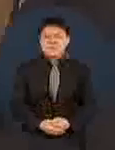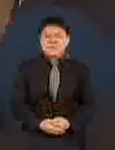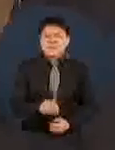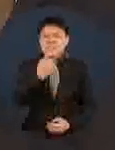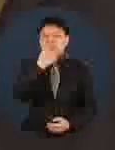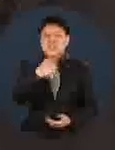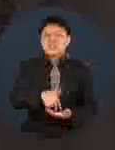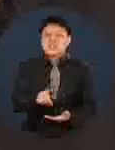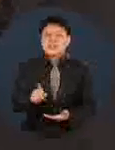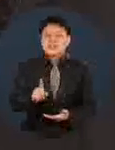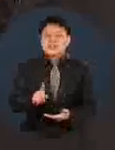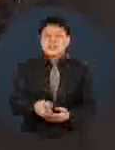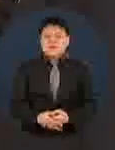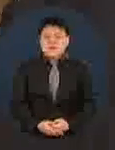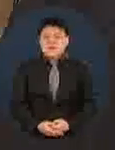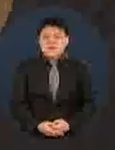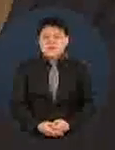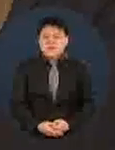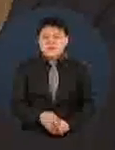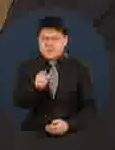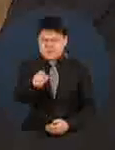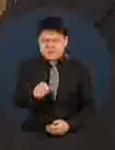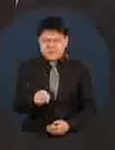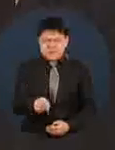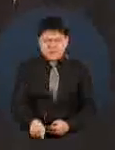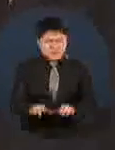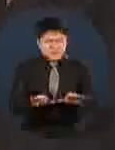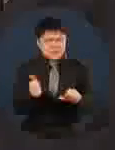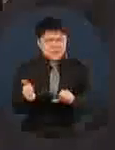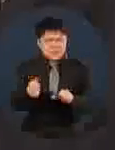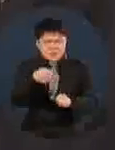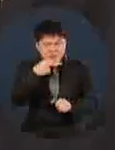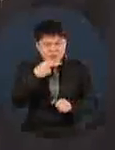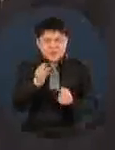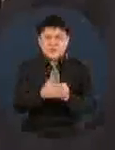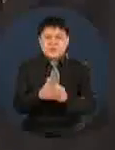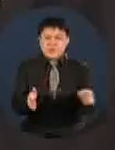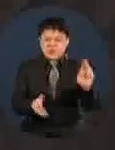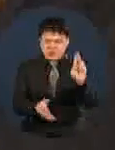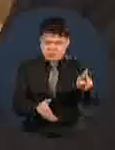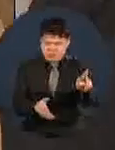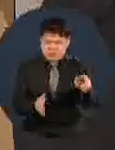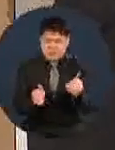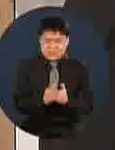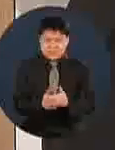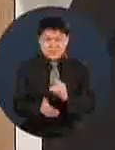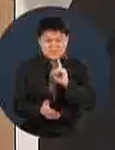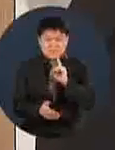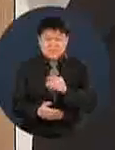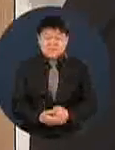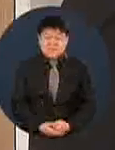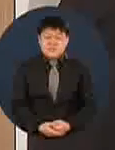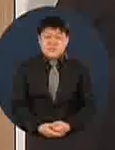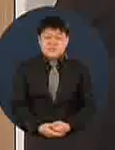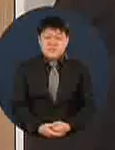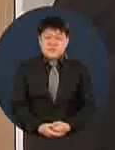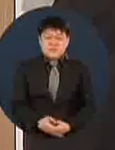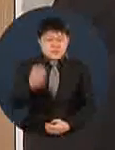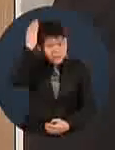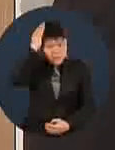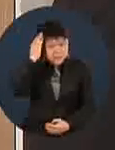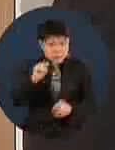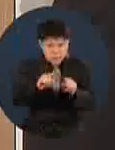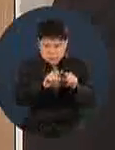백도 이곳을 두었죠. 예, 이 석점이 당장은 안 죽으니까 이런 자리가 이제 급소가 되겠습니다. 네. 자, 그러니까 흙이